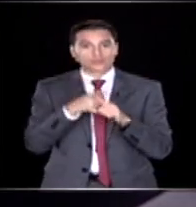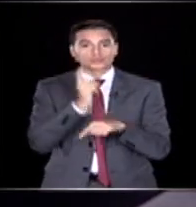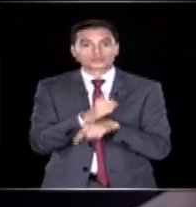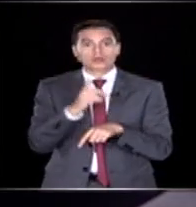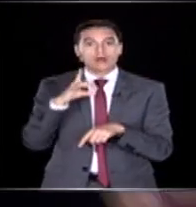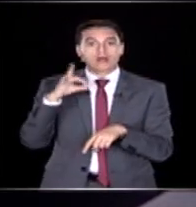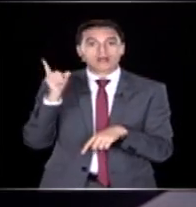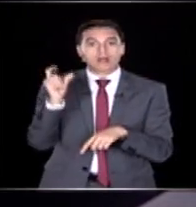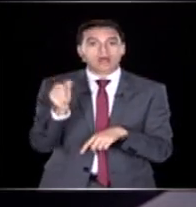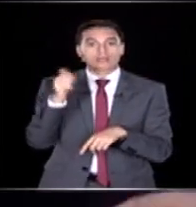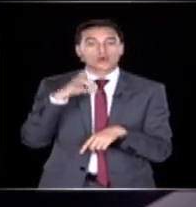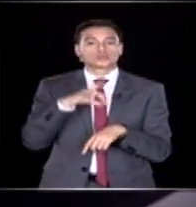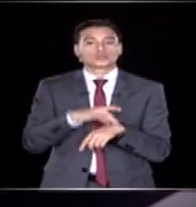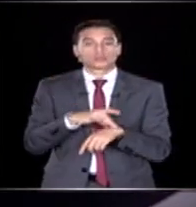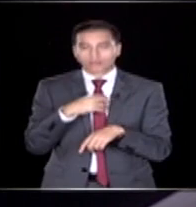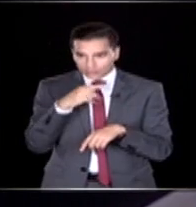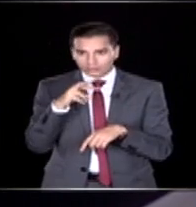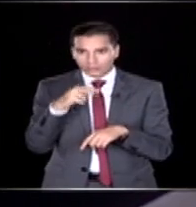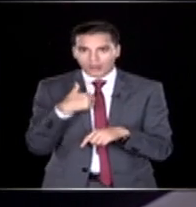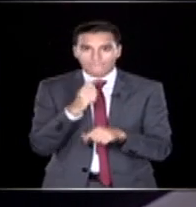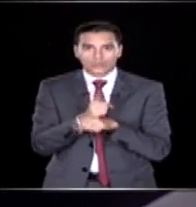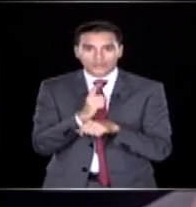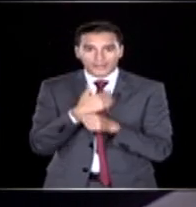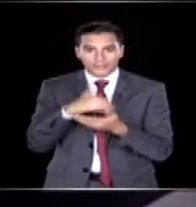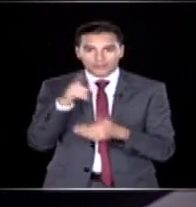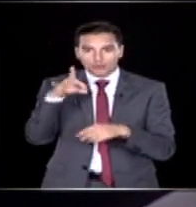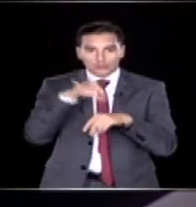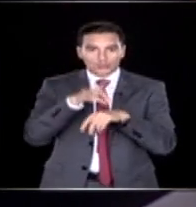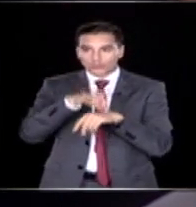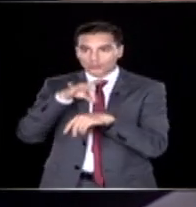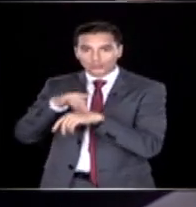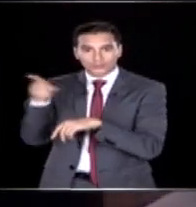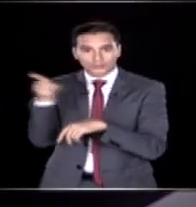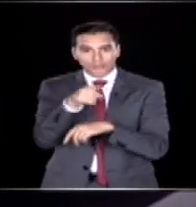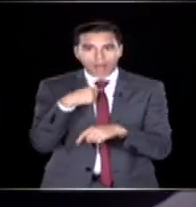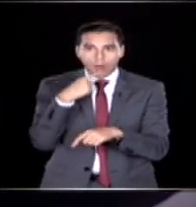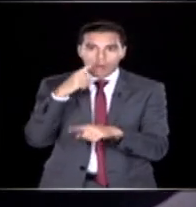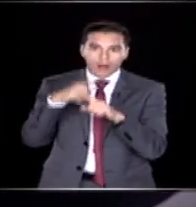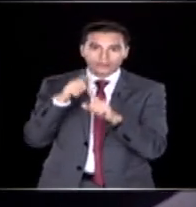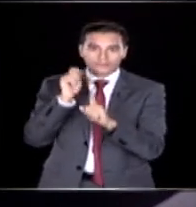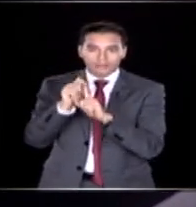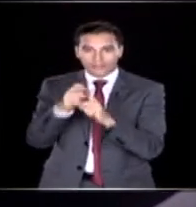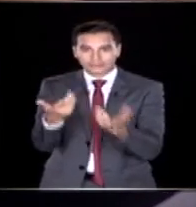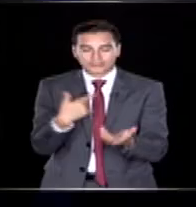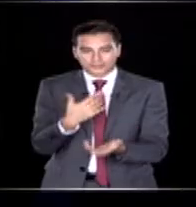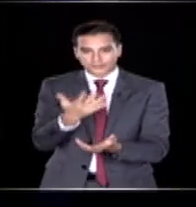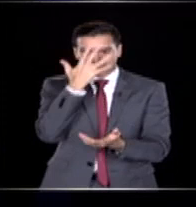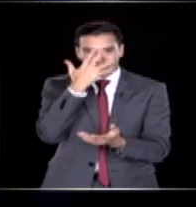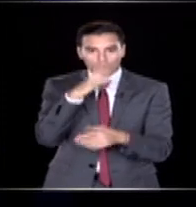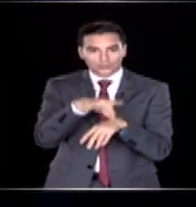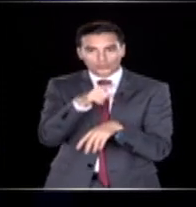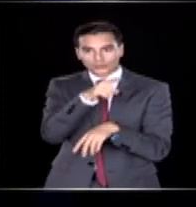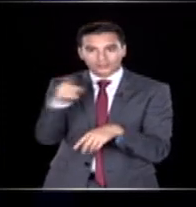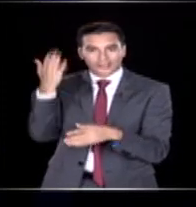بتقول لي انا خلاص في المراحل الاخيره في الدكتوراه. فاللي هو يا جماعه طب انا اضربكم ازاي يعني، انا اقول لكم انتوا غلط ازاي؟ ما ينفعش. هو فكرني بالمشهد